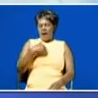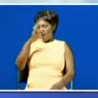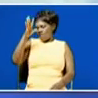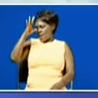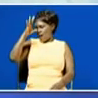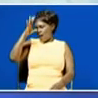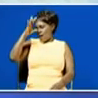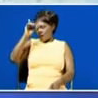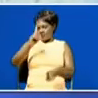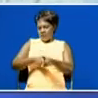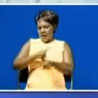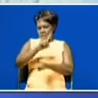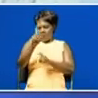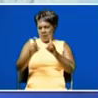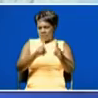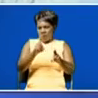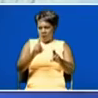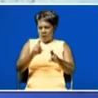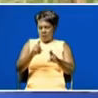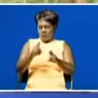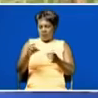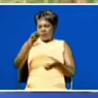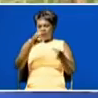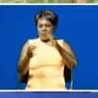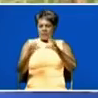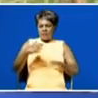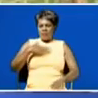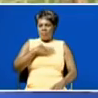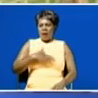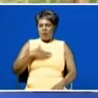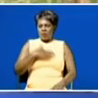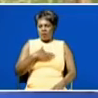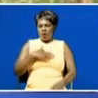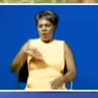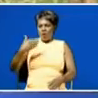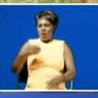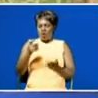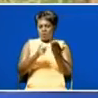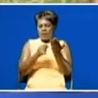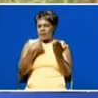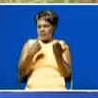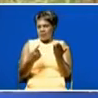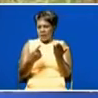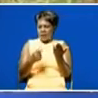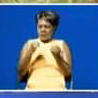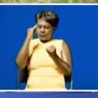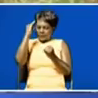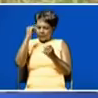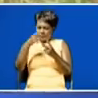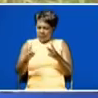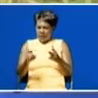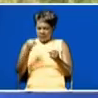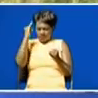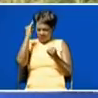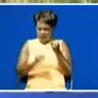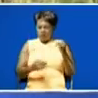ulahai katika masomo ya kemia na biolojia. Siku zote Waswahili husema kila kilicho na mwanzo hakikosi kuwa